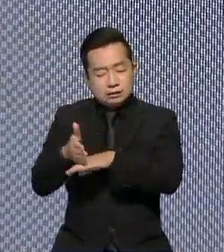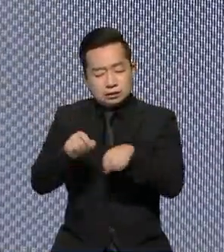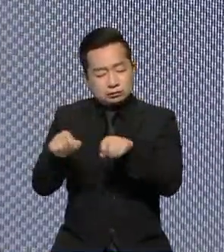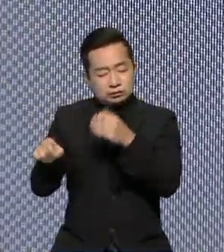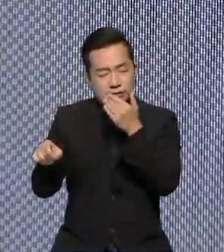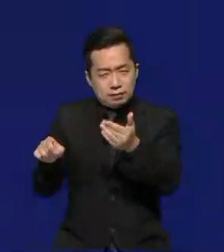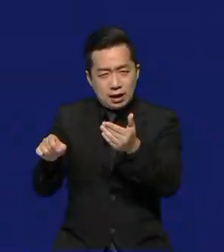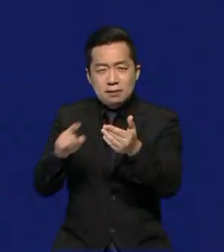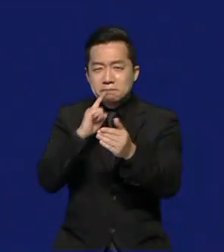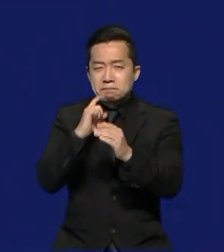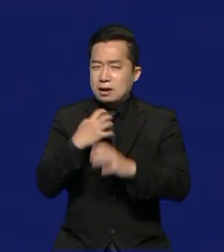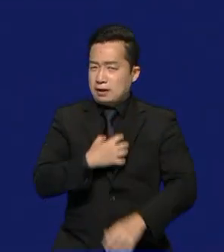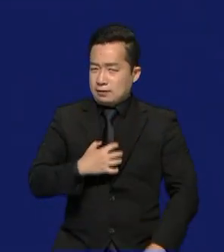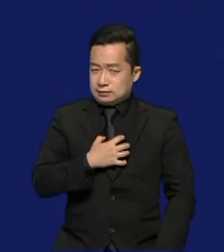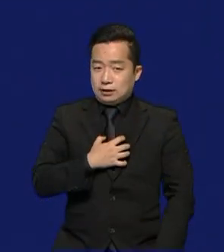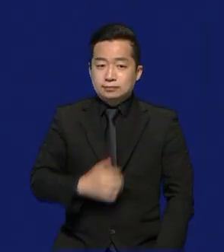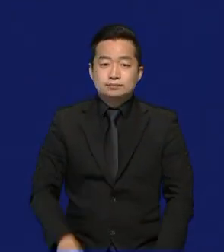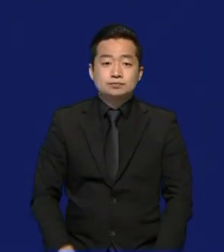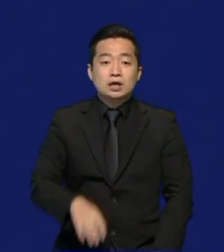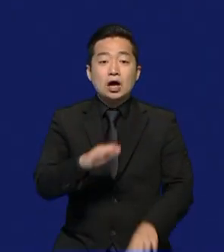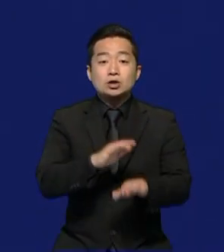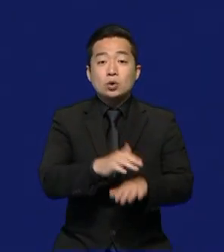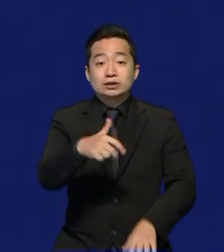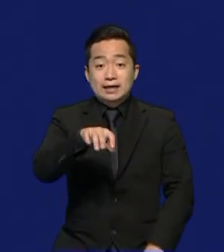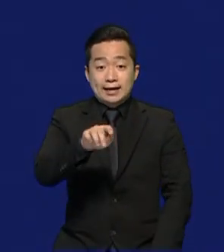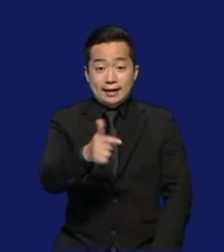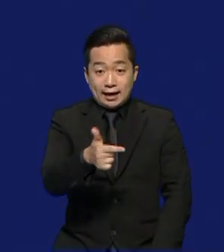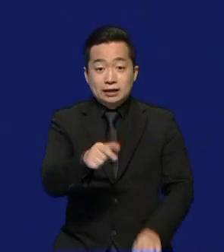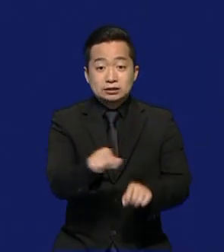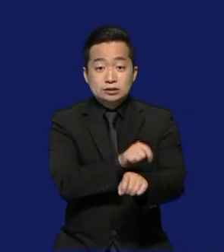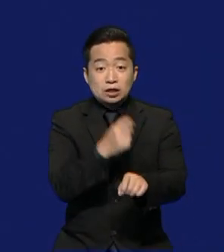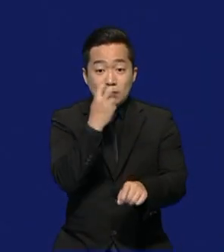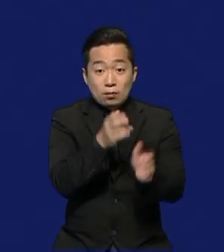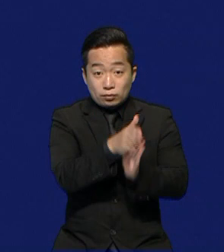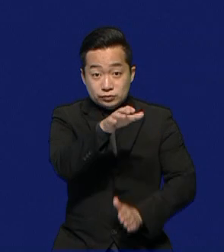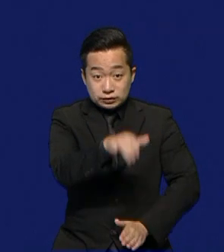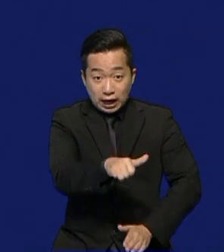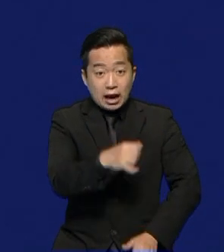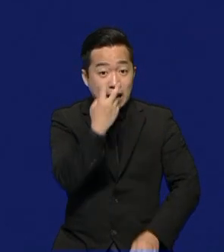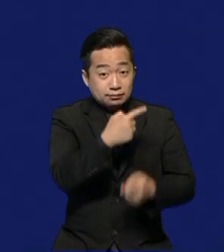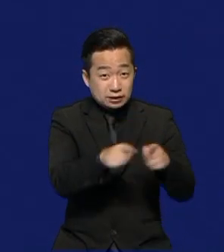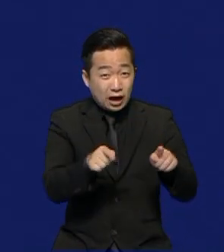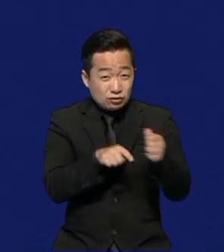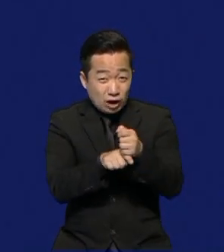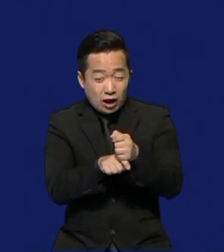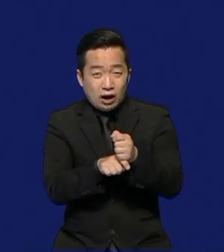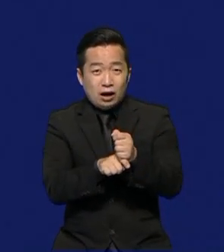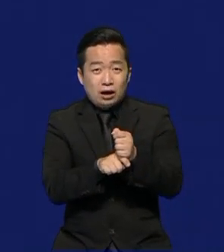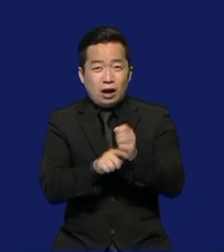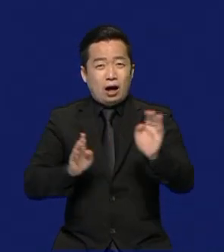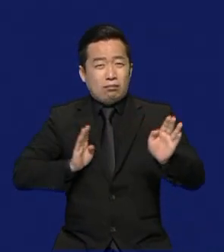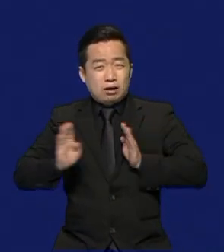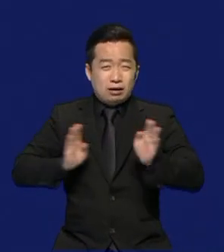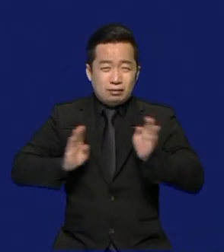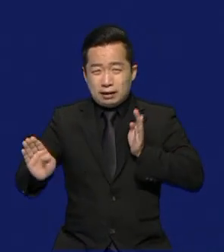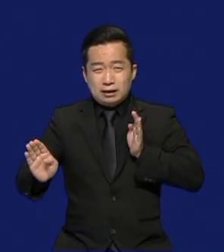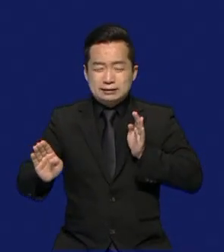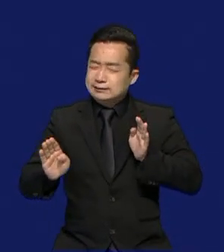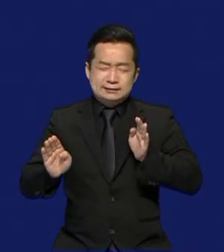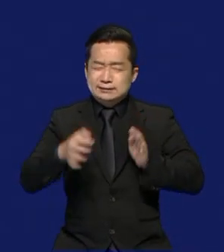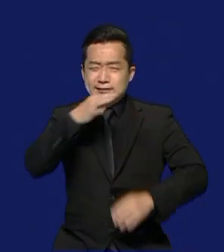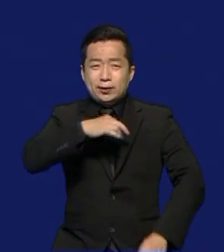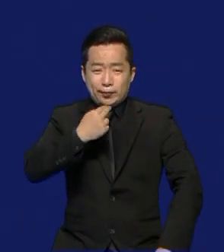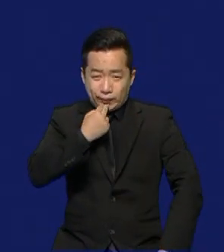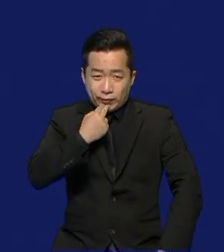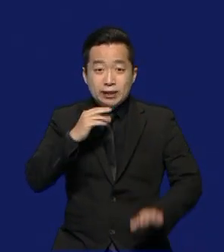제기되고 있습니다. 손재한 특수본부장은 감찰과 수사를 중복으로 하게 되면 비효율적인 부분이 있다며 현재 진행